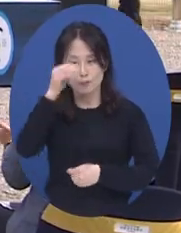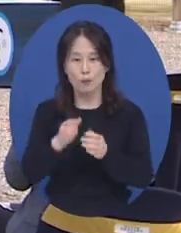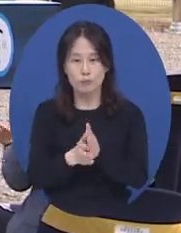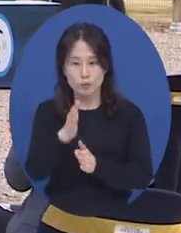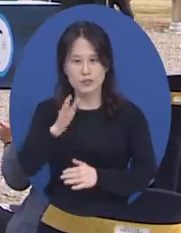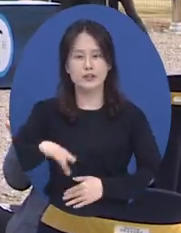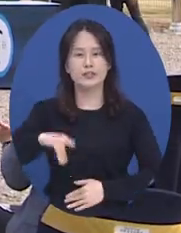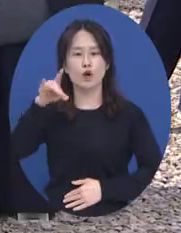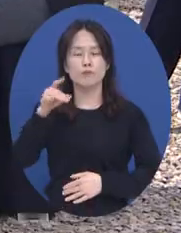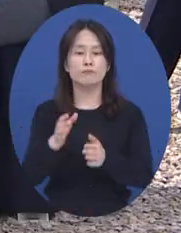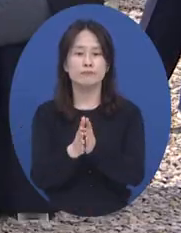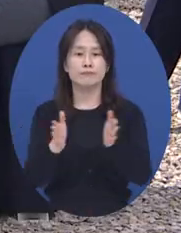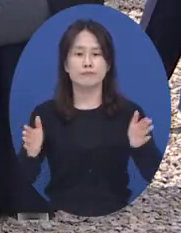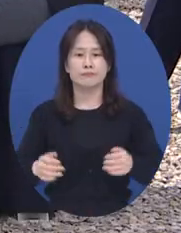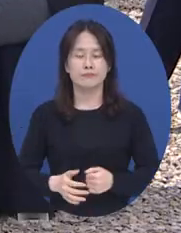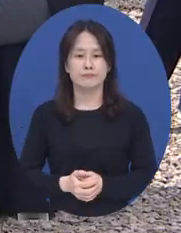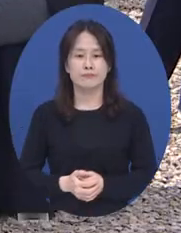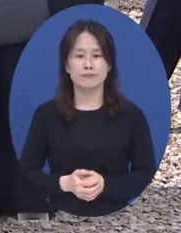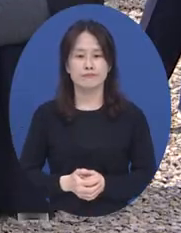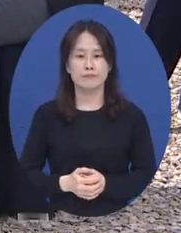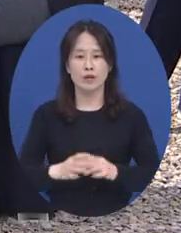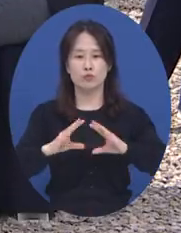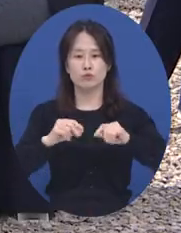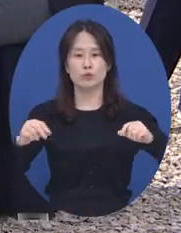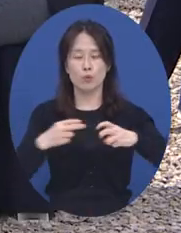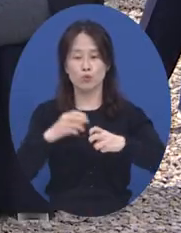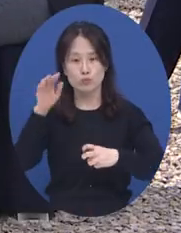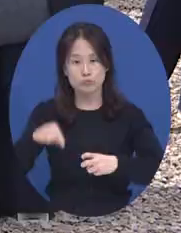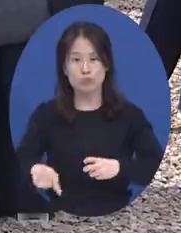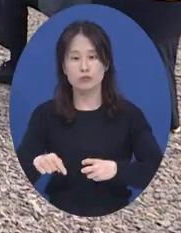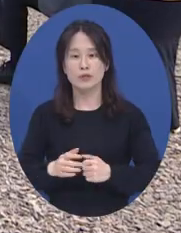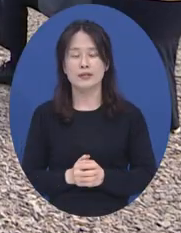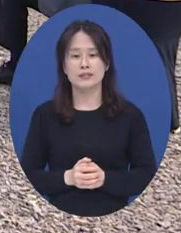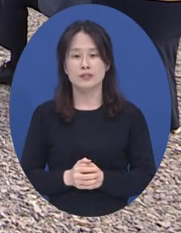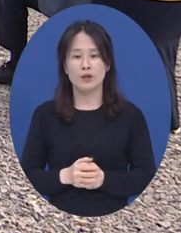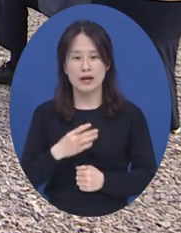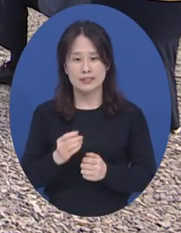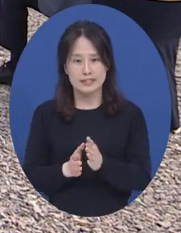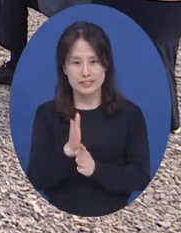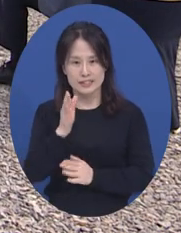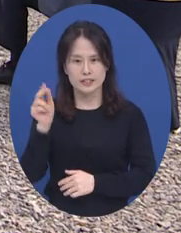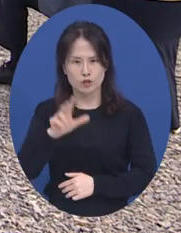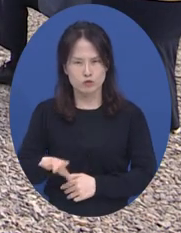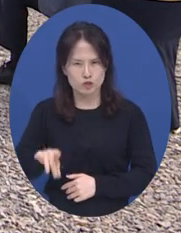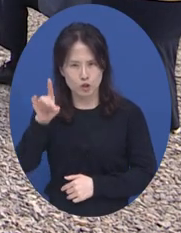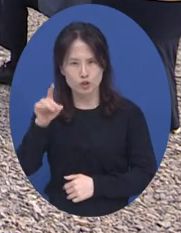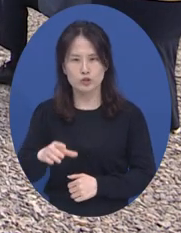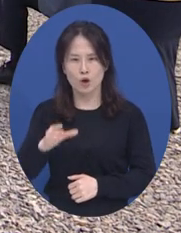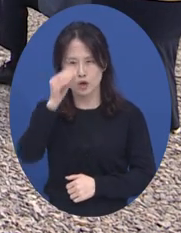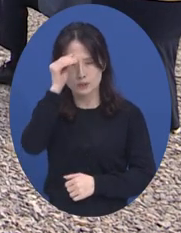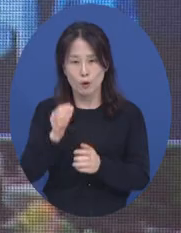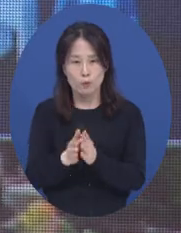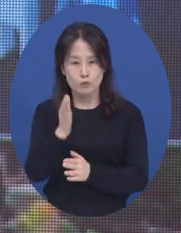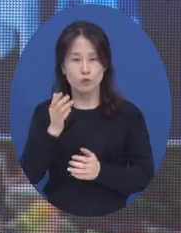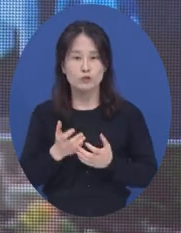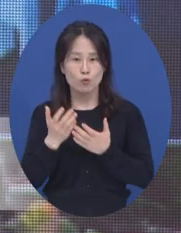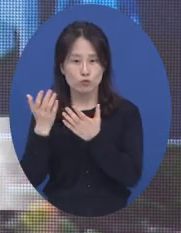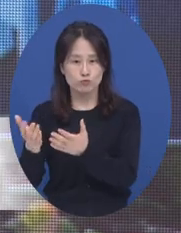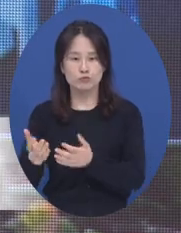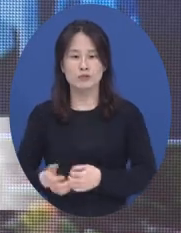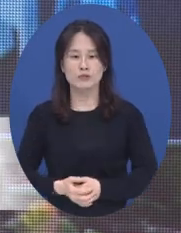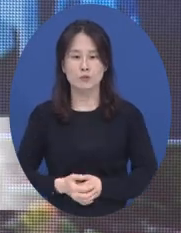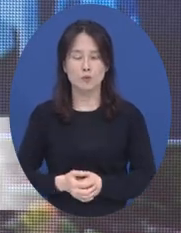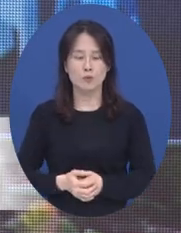삽을 떴습니다. 경기도는 국토교통부 공모에서 안산시를 전국 최초의 수소 시범 도시로 유치.